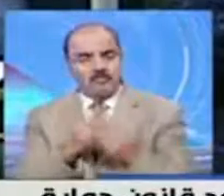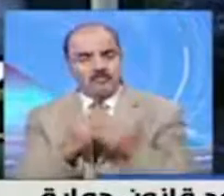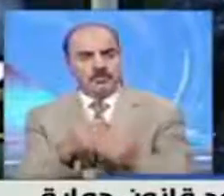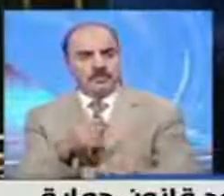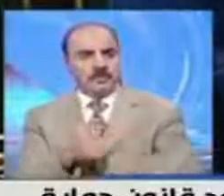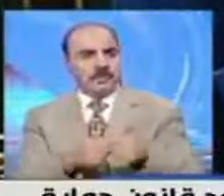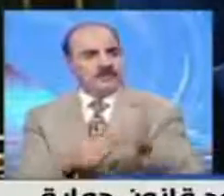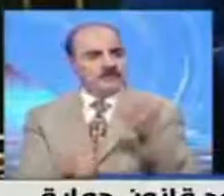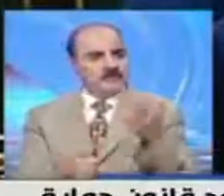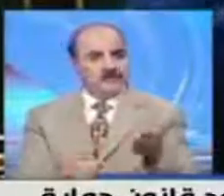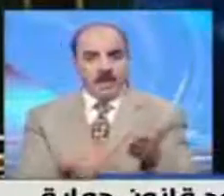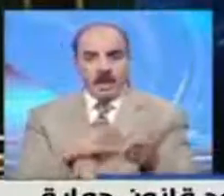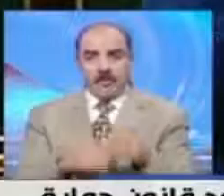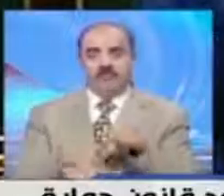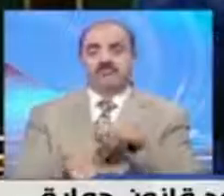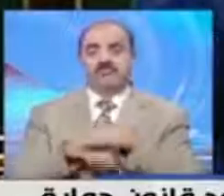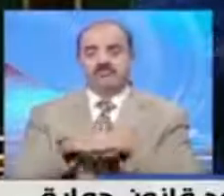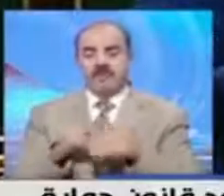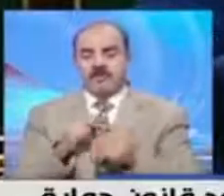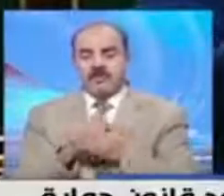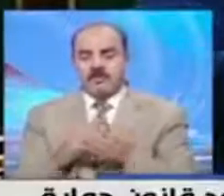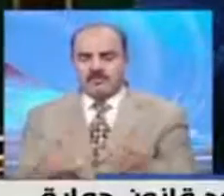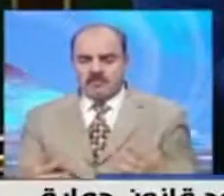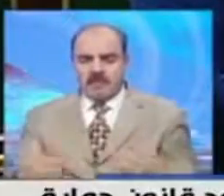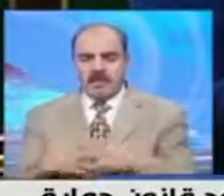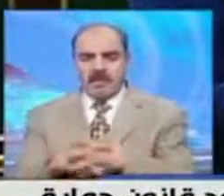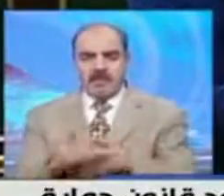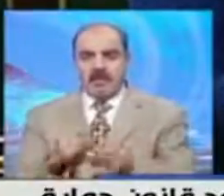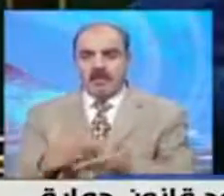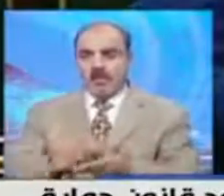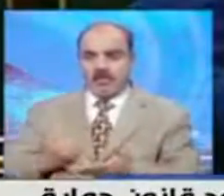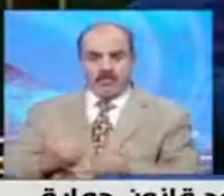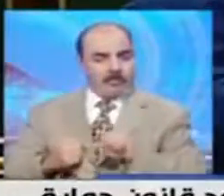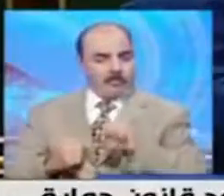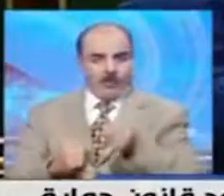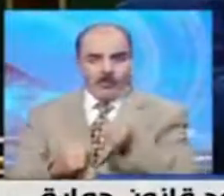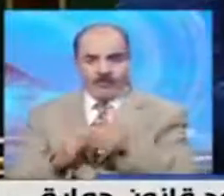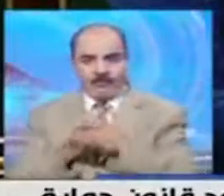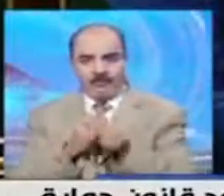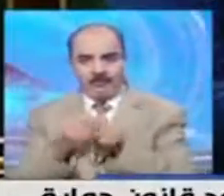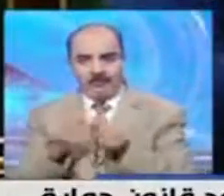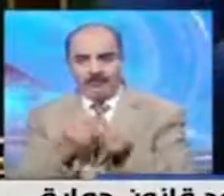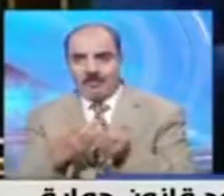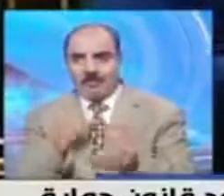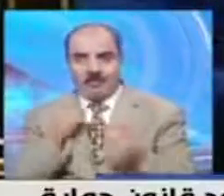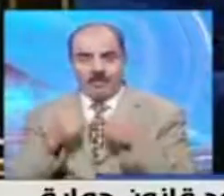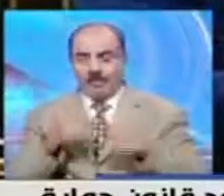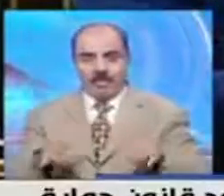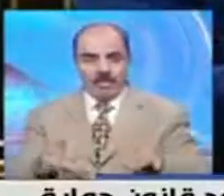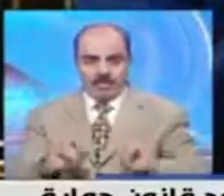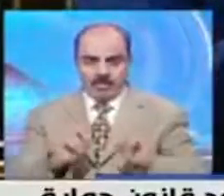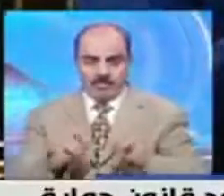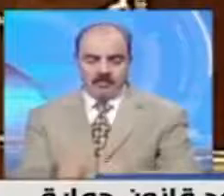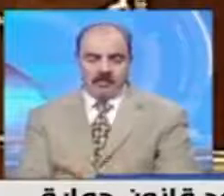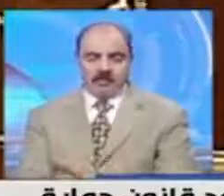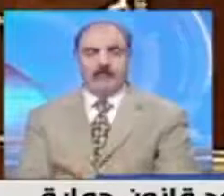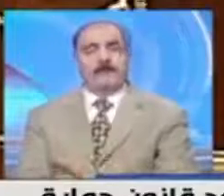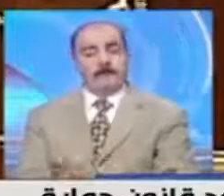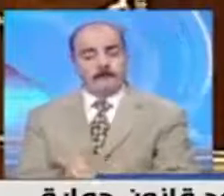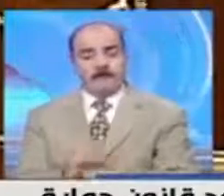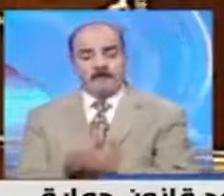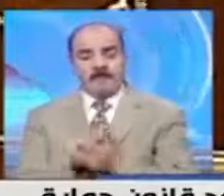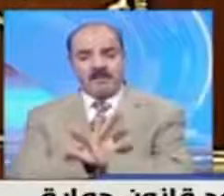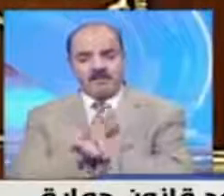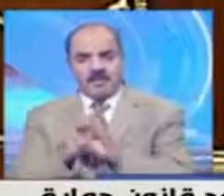المنافسه للتحقيق في صفقات الدمج والاستحواذ لمنع حدوث التركز الاقتصاديه يضر بالسوق كما يستهدف